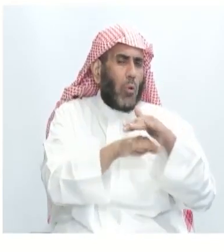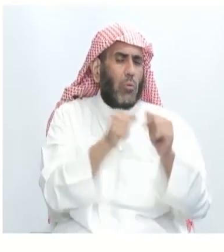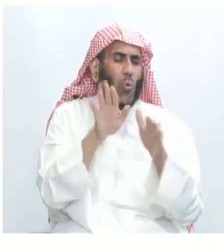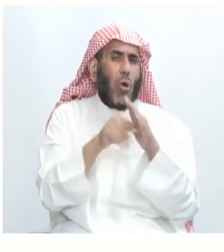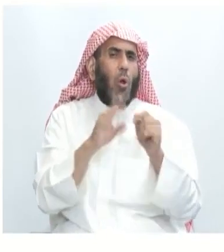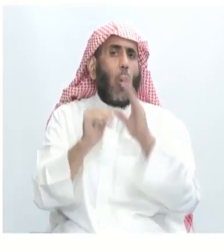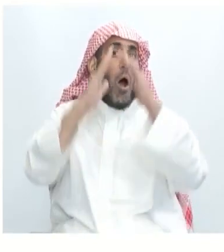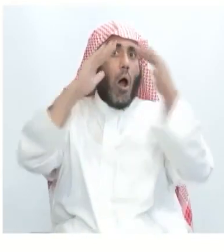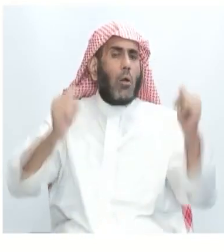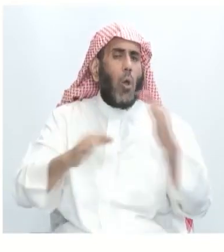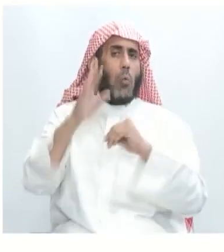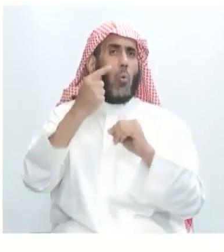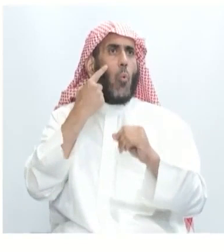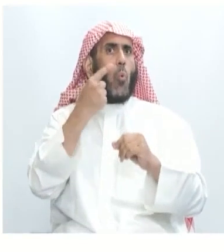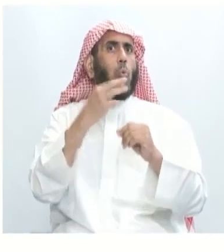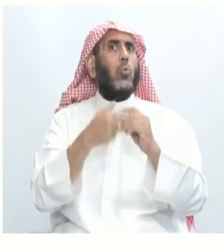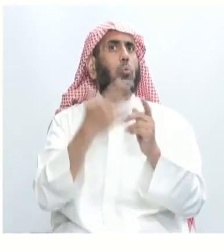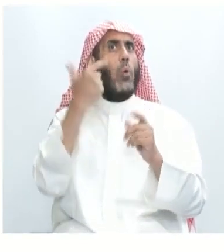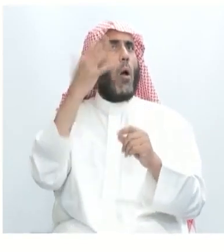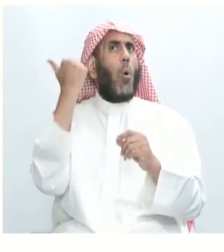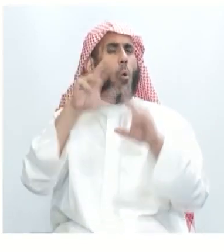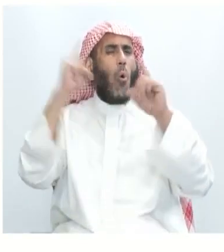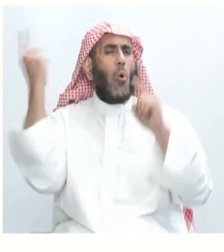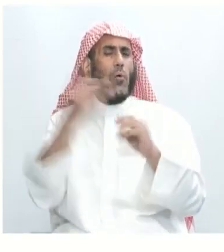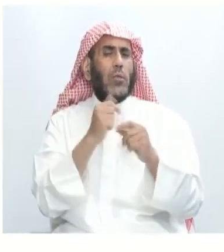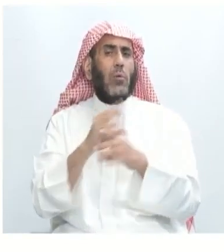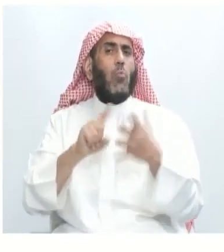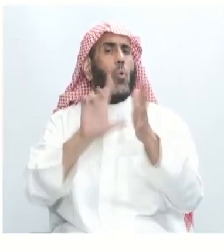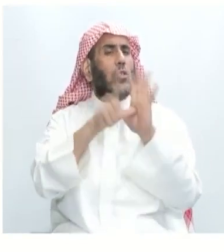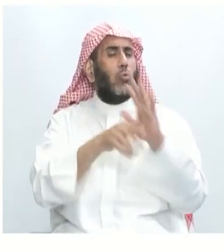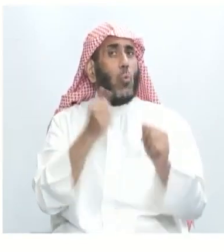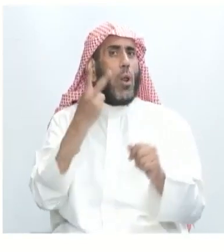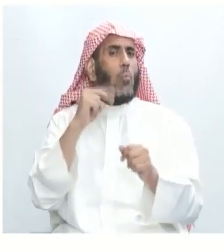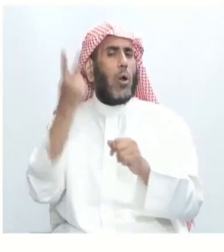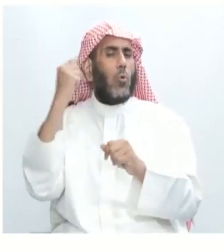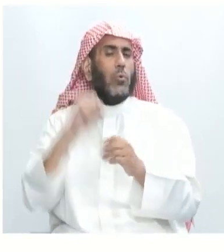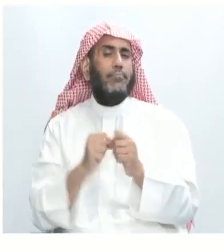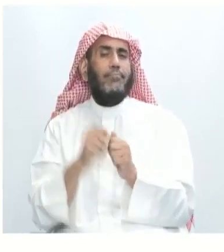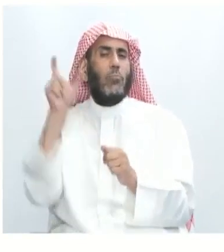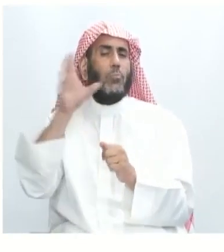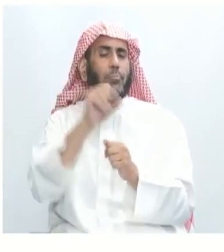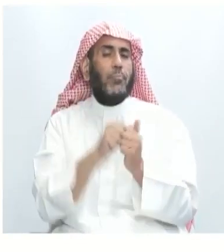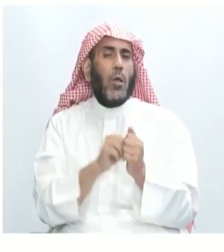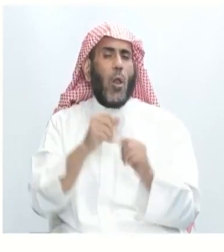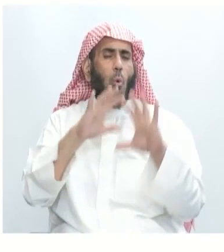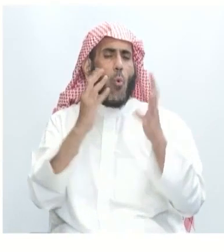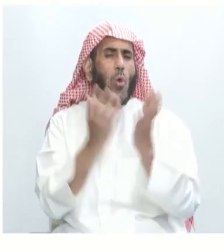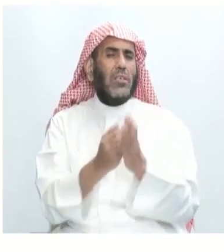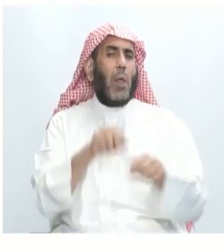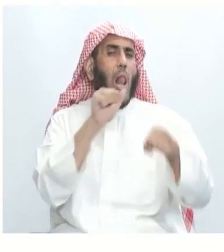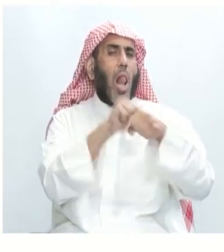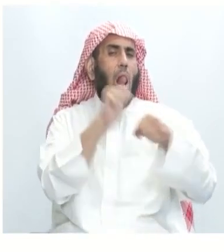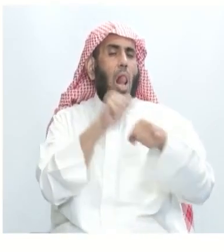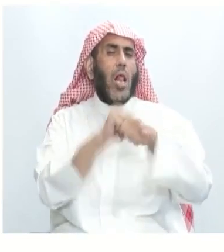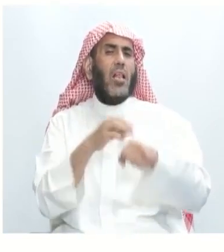ويعد الهرم الاكبر من العجا الدنيا فقد قرر المهندسون المؤرخون امه يشمل حجر طبعا